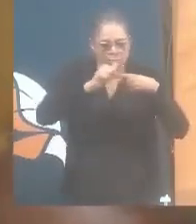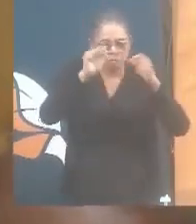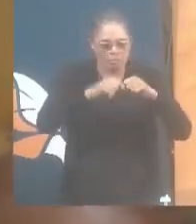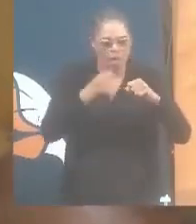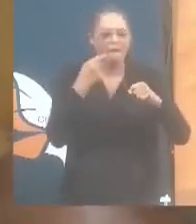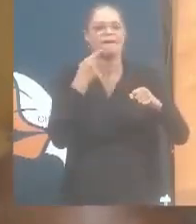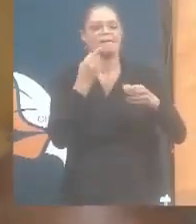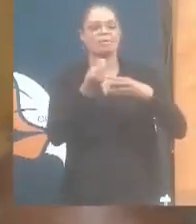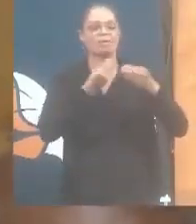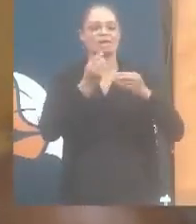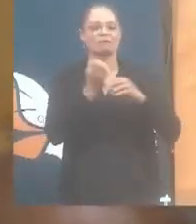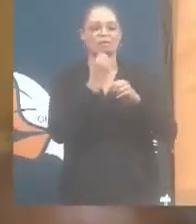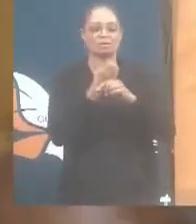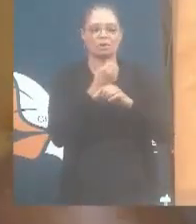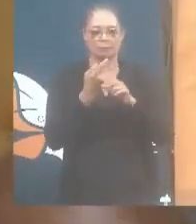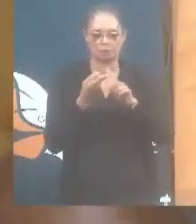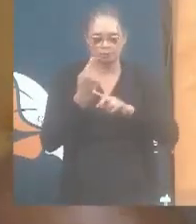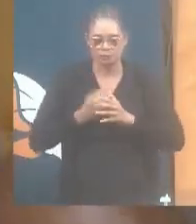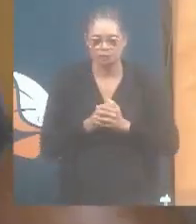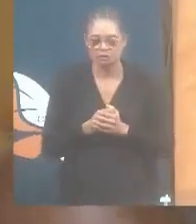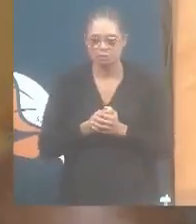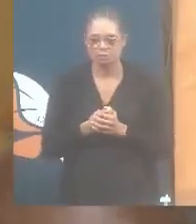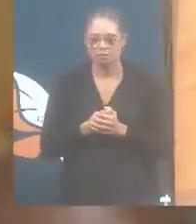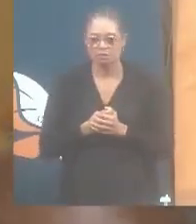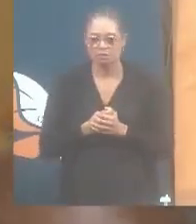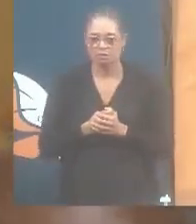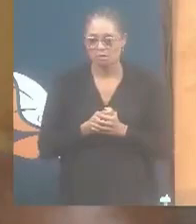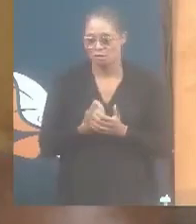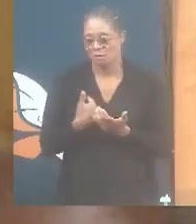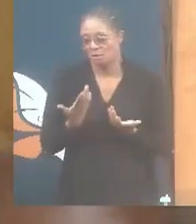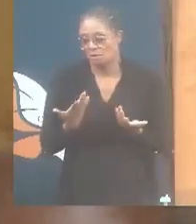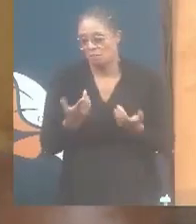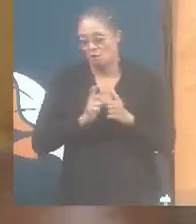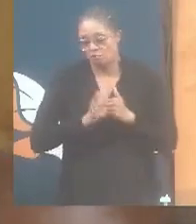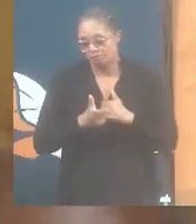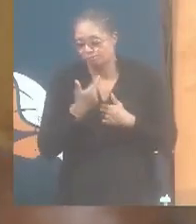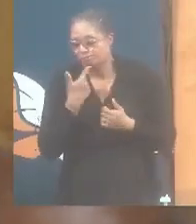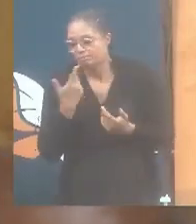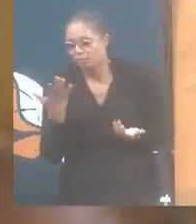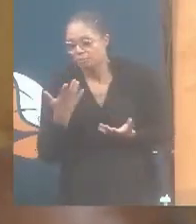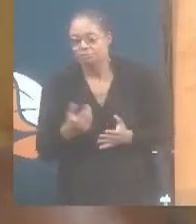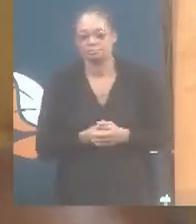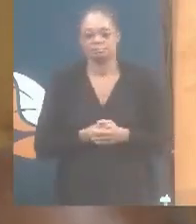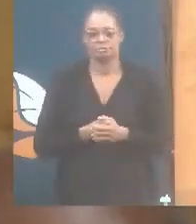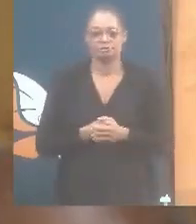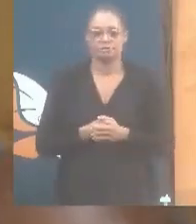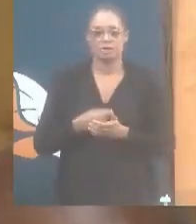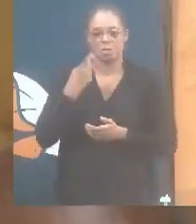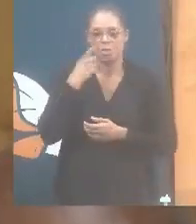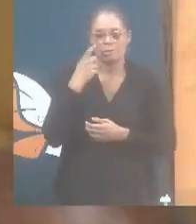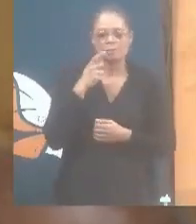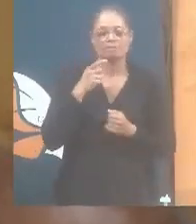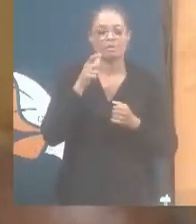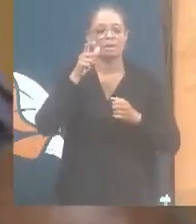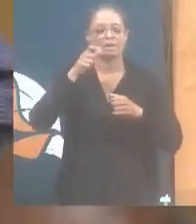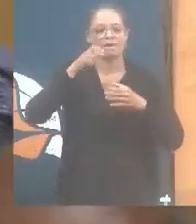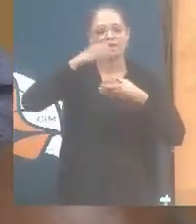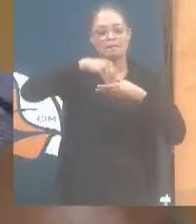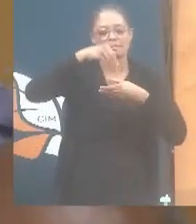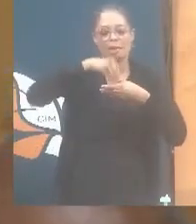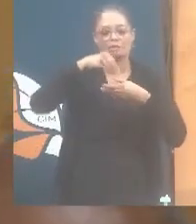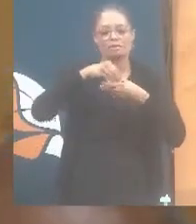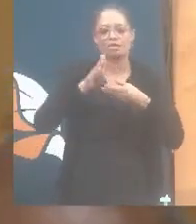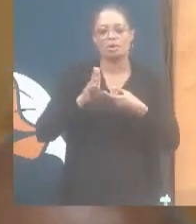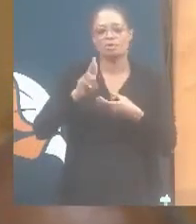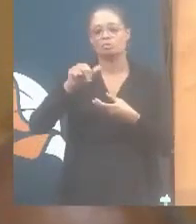masses. Et qu'est-ce que je déduis, selon moi, puisque vous ne l'avez pas dans le rapport? Je constate que l'épargne brute au compte